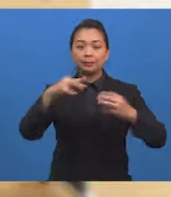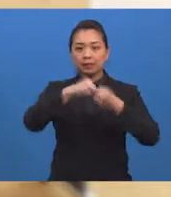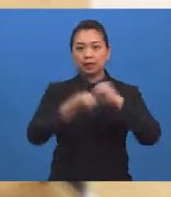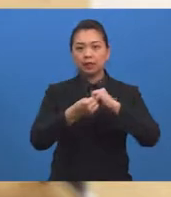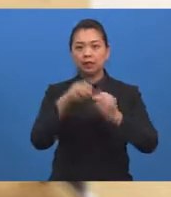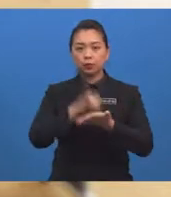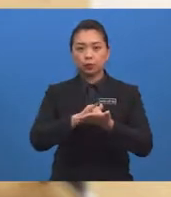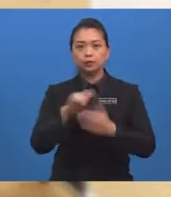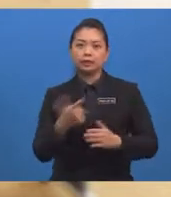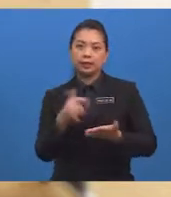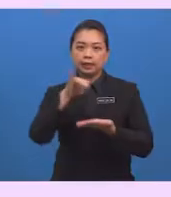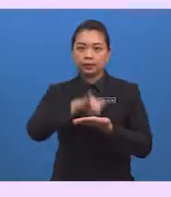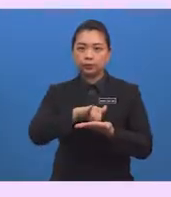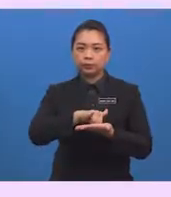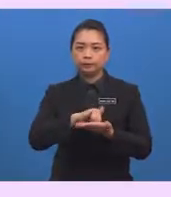Selain itu,